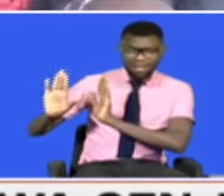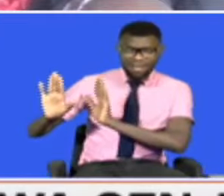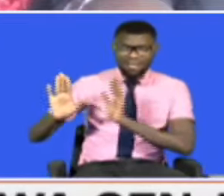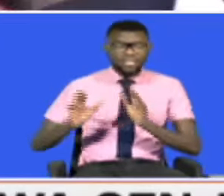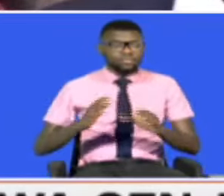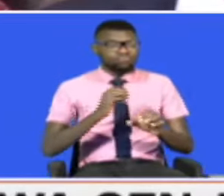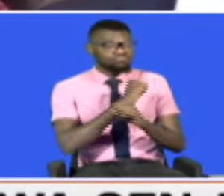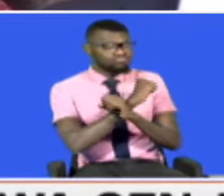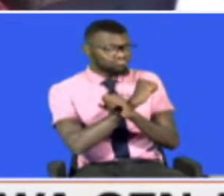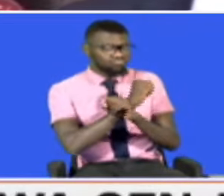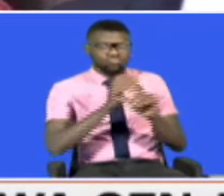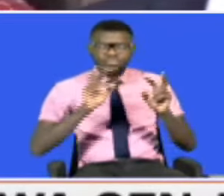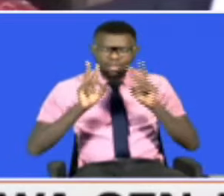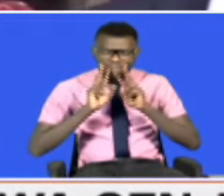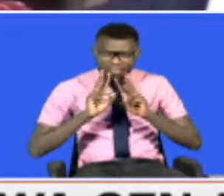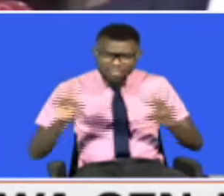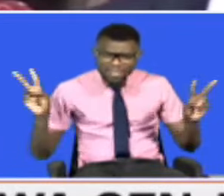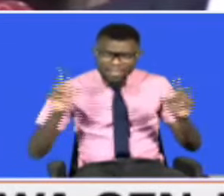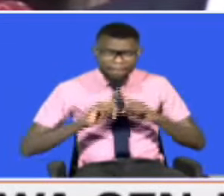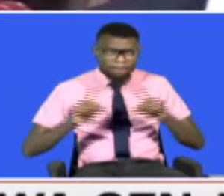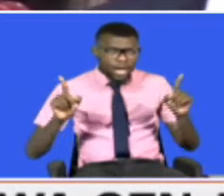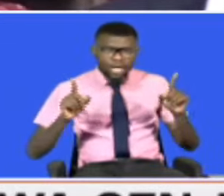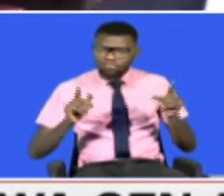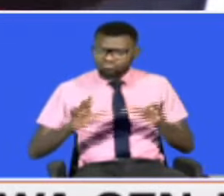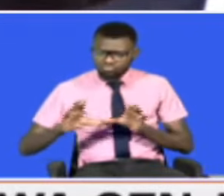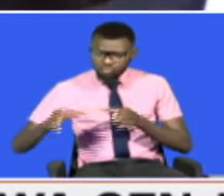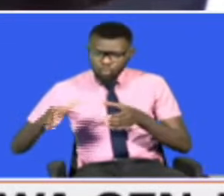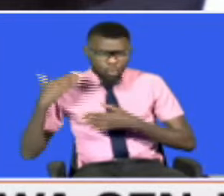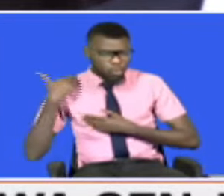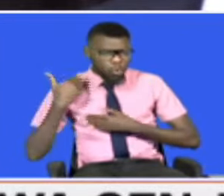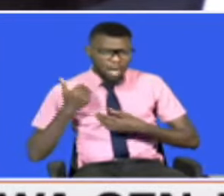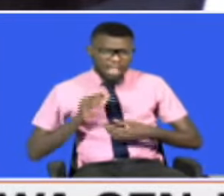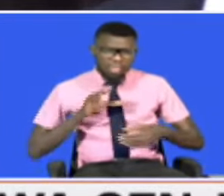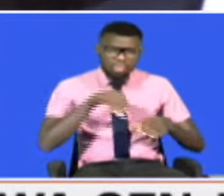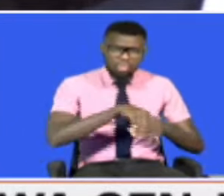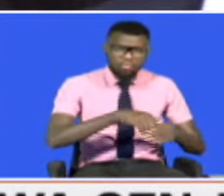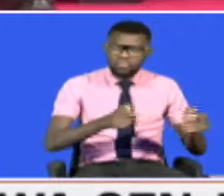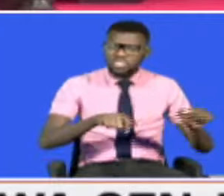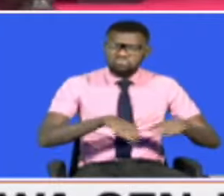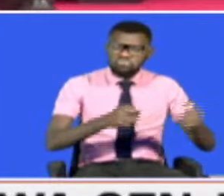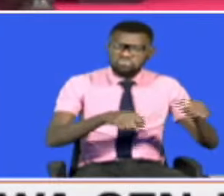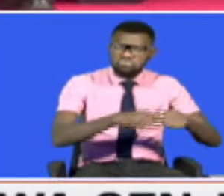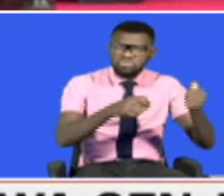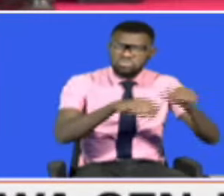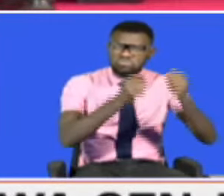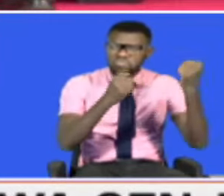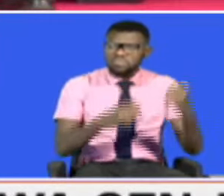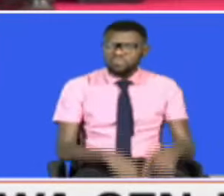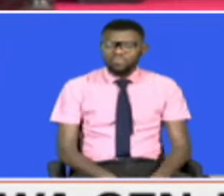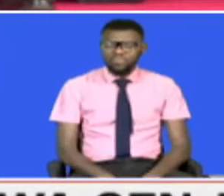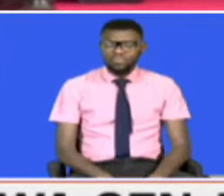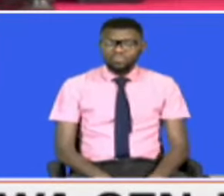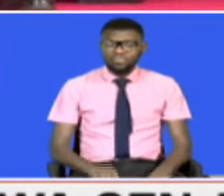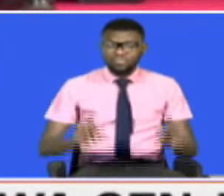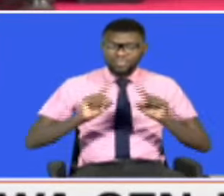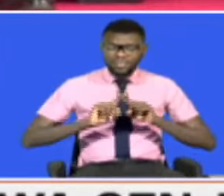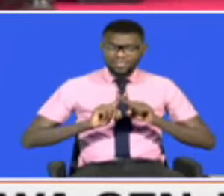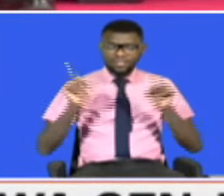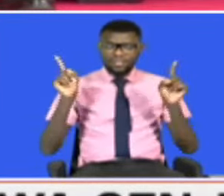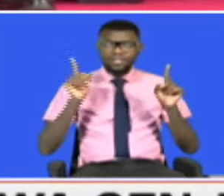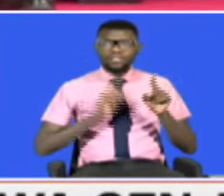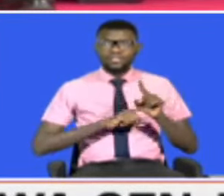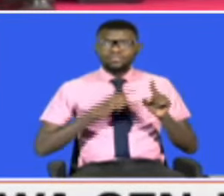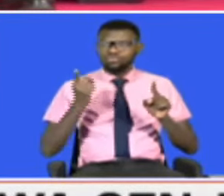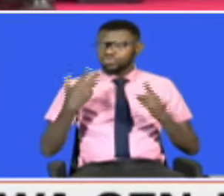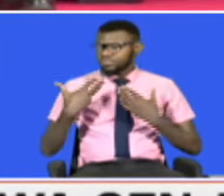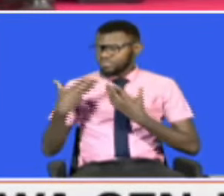amani yamegeuka na kuingiliwa na wahalifu wanaozua vurugu na kupora mali. Lakini sasa mkitoka, wakora